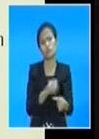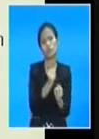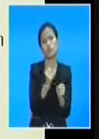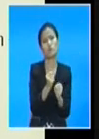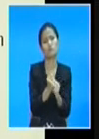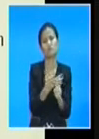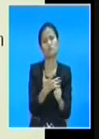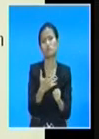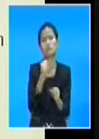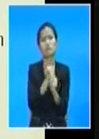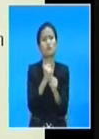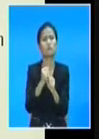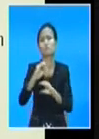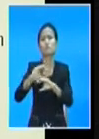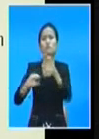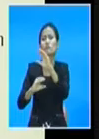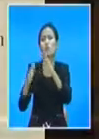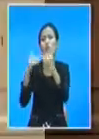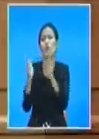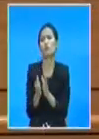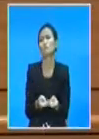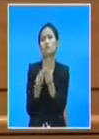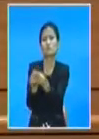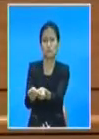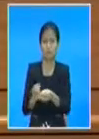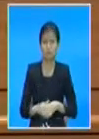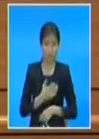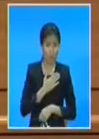ดผมเนี่ยมีการศึกษานะฮะเป็นข้าราชการ